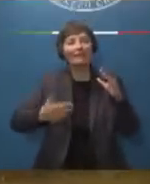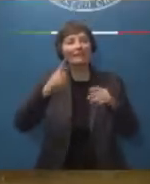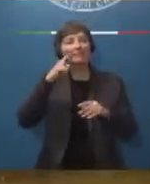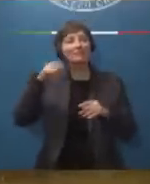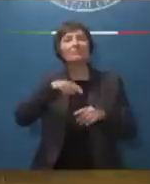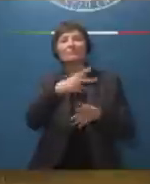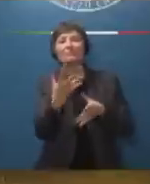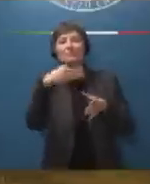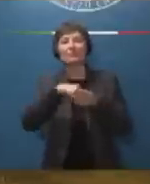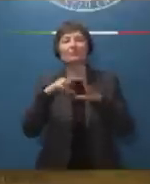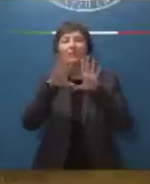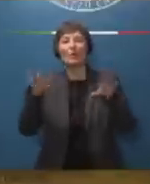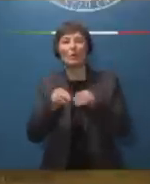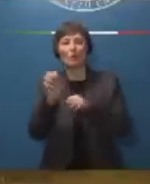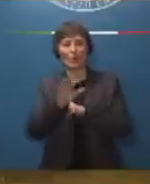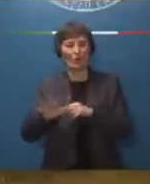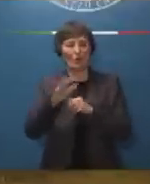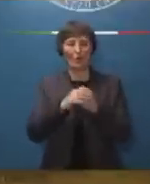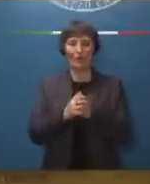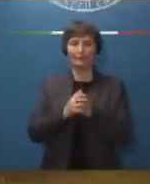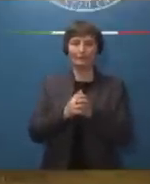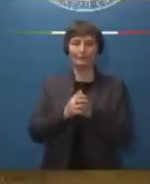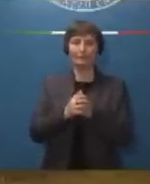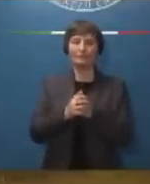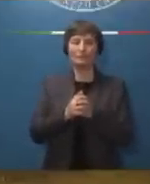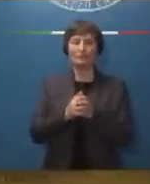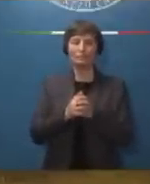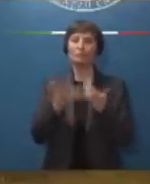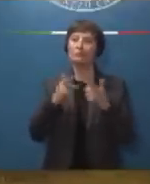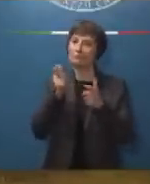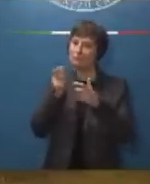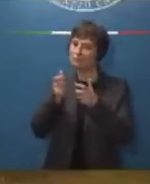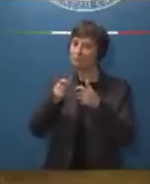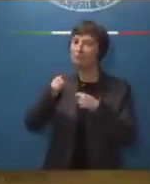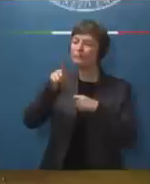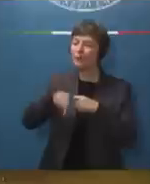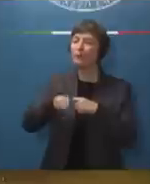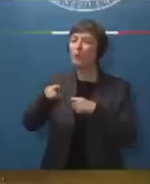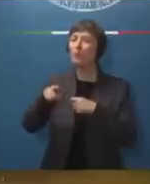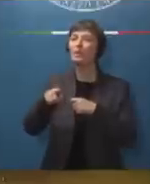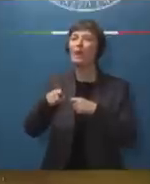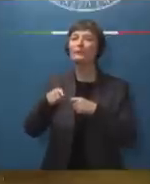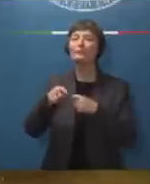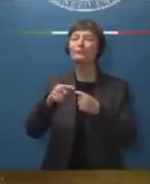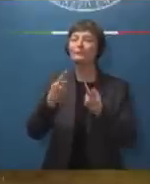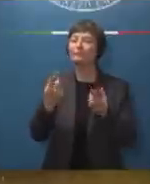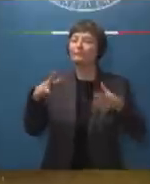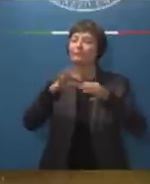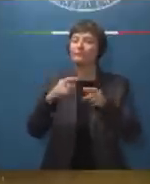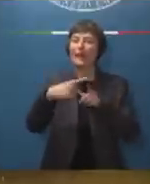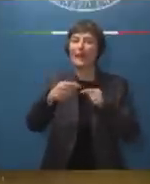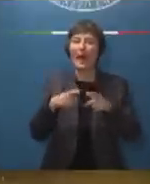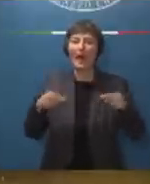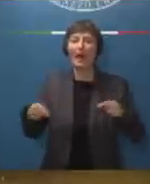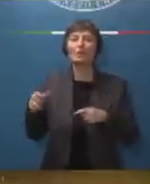all'Unione Europea parliamo abbiamo parlato anche delle interazioni con la nato e le decisioni politiche